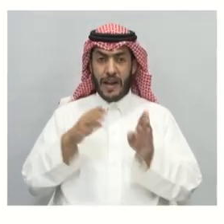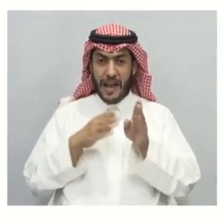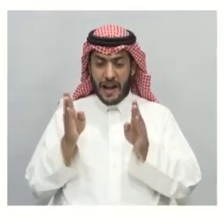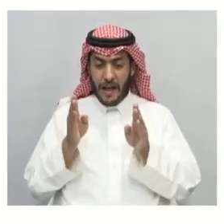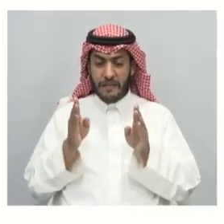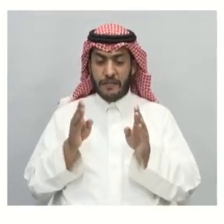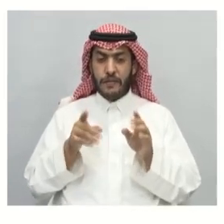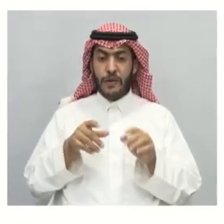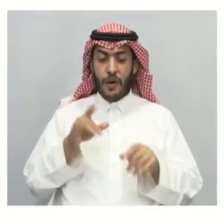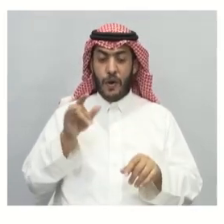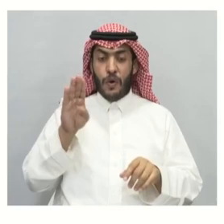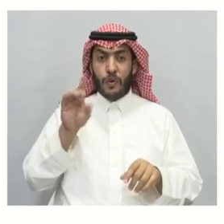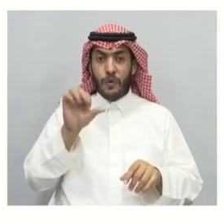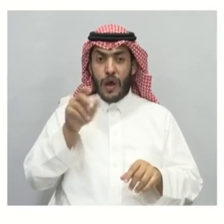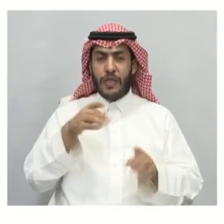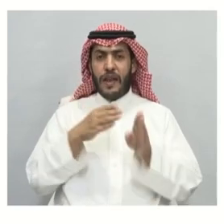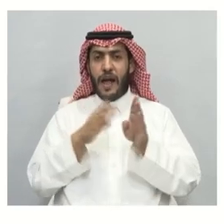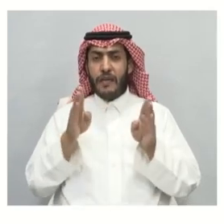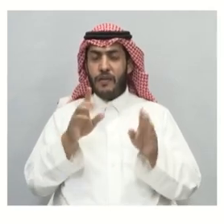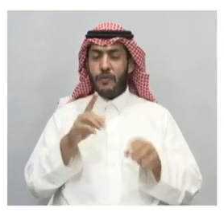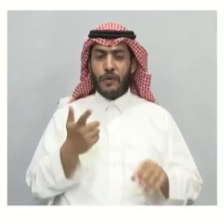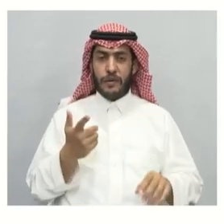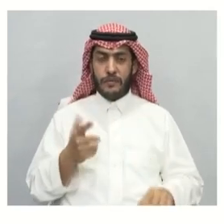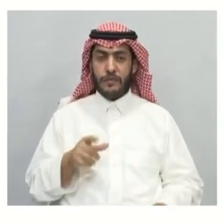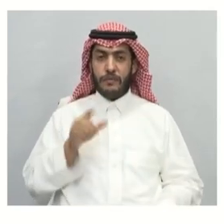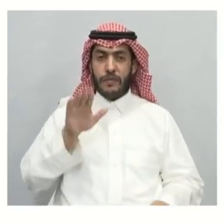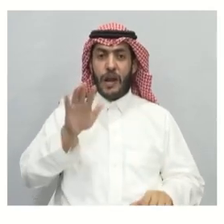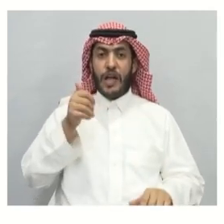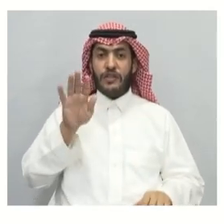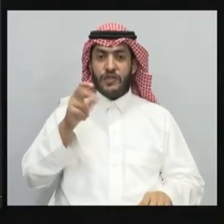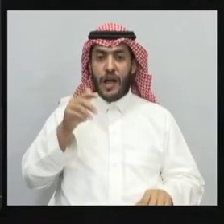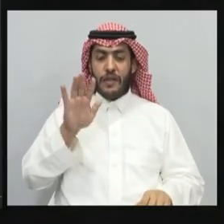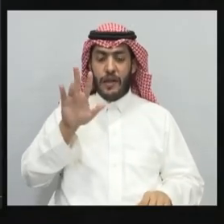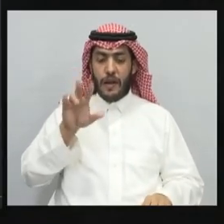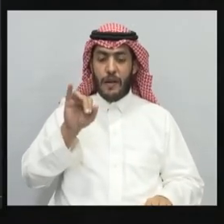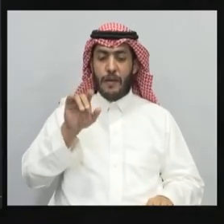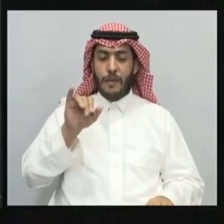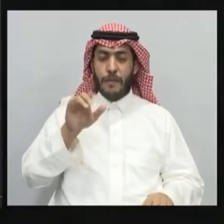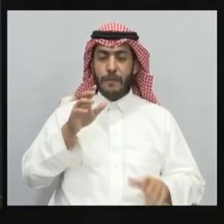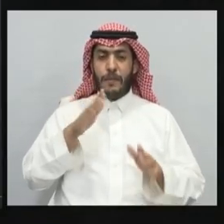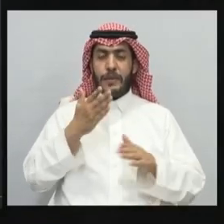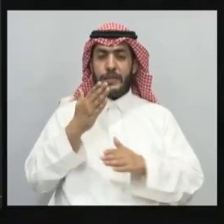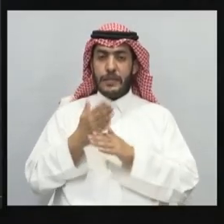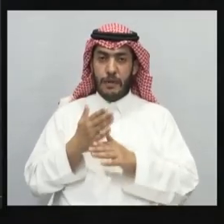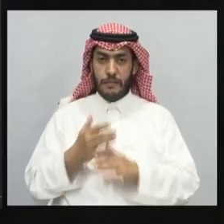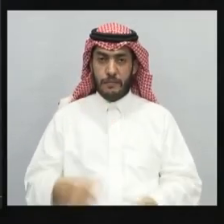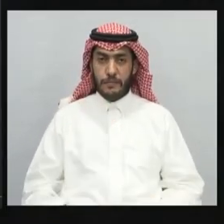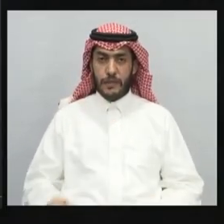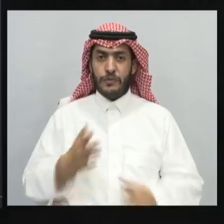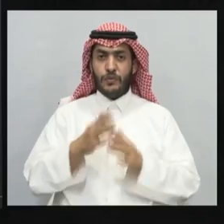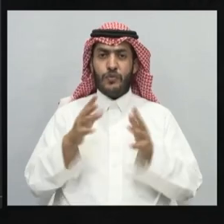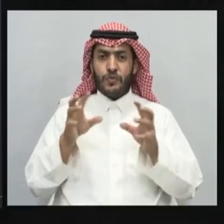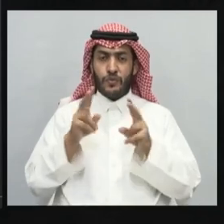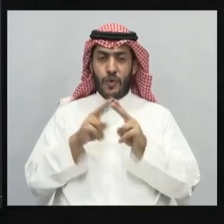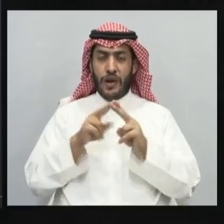الالكترون واحنا عارفين الالكترونات انحرفت في وين في اشعه المهبط نتيجه لايش نتيجه للشحنه